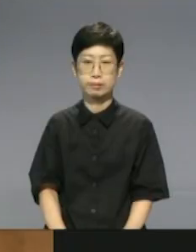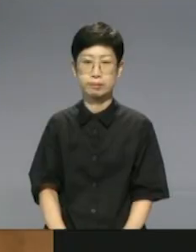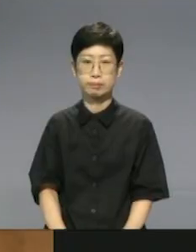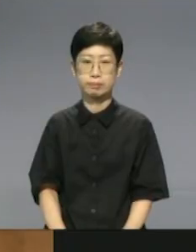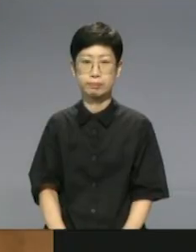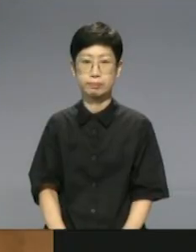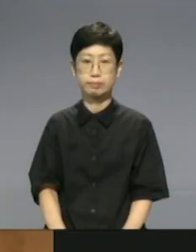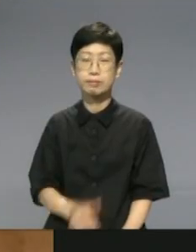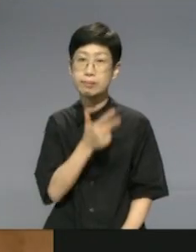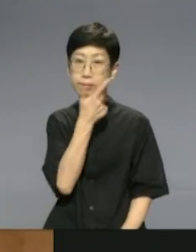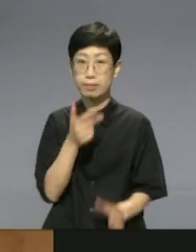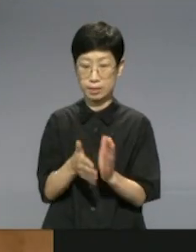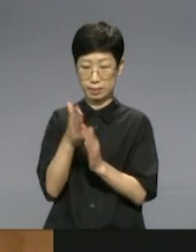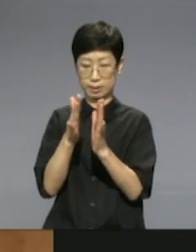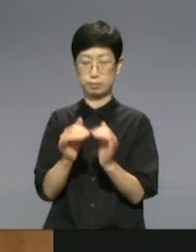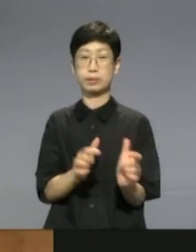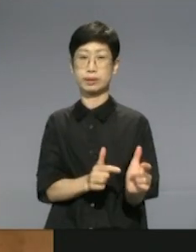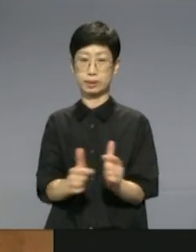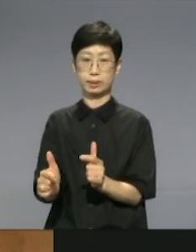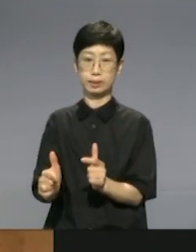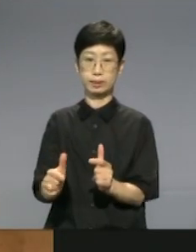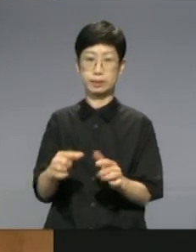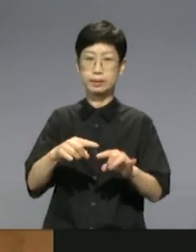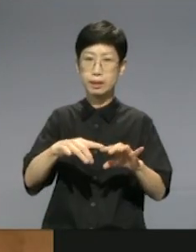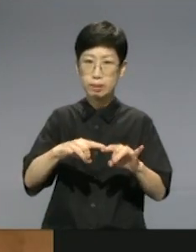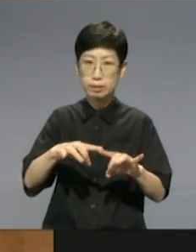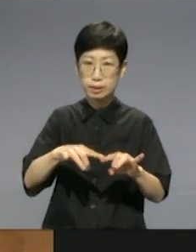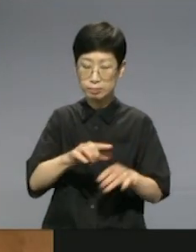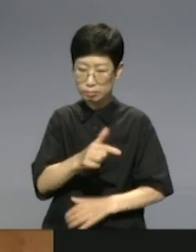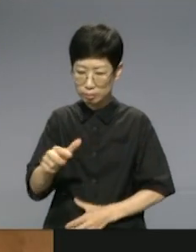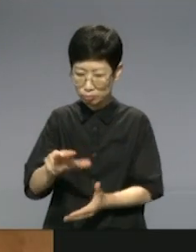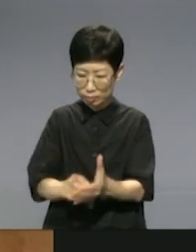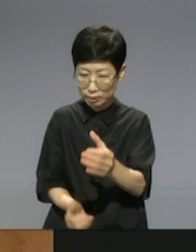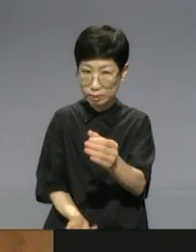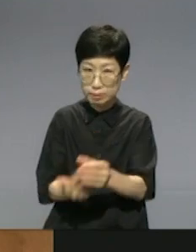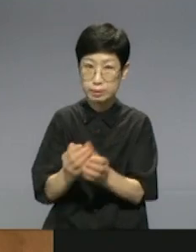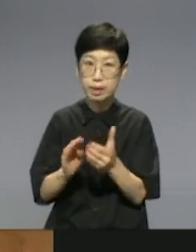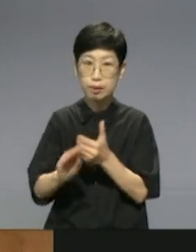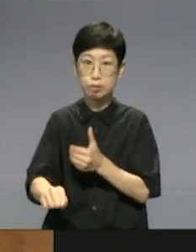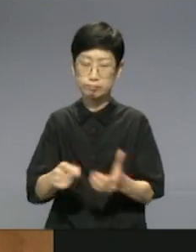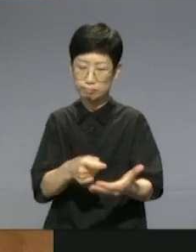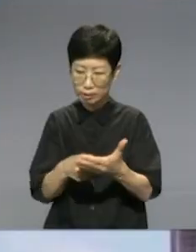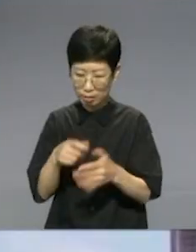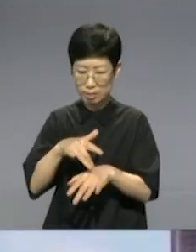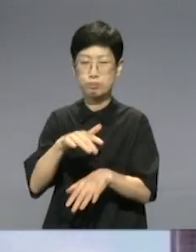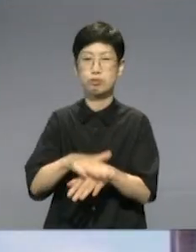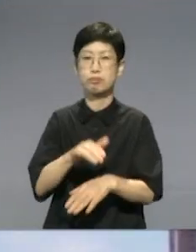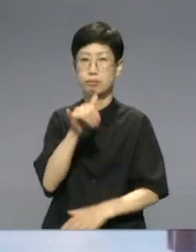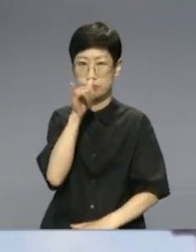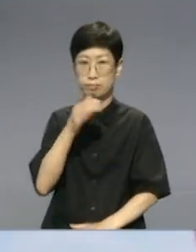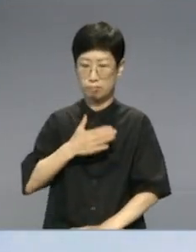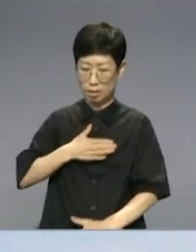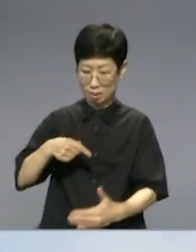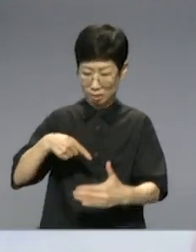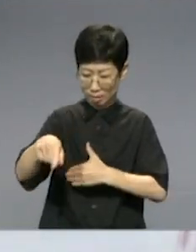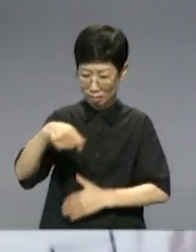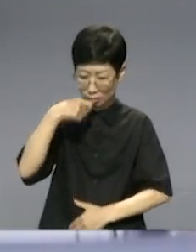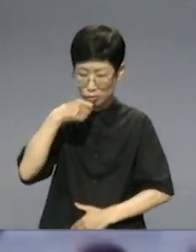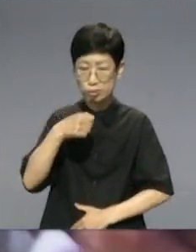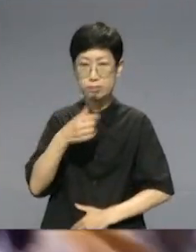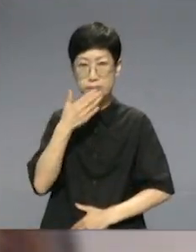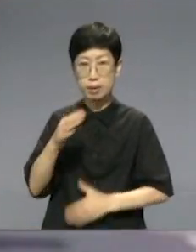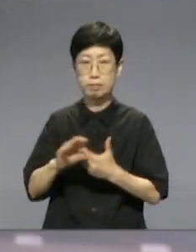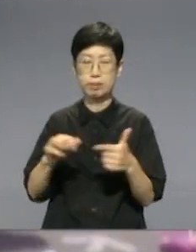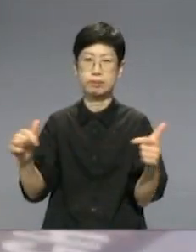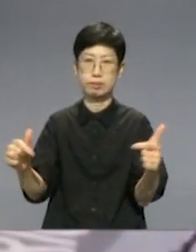네, 영국 시민들은 에너지 대란 이후 절약하는 습관이 몸에 뱄습니다. 저도 외출이나 외식을 최대한